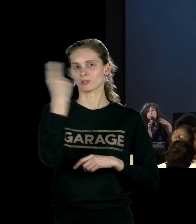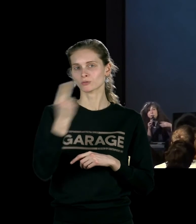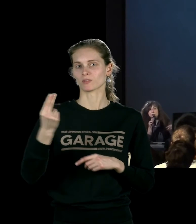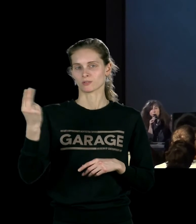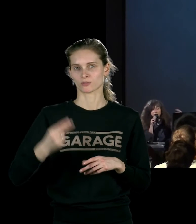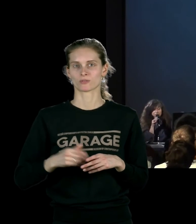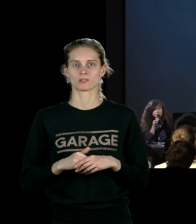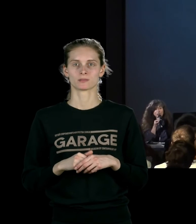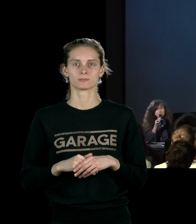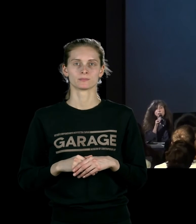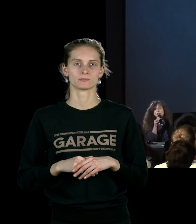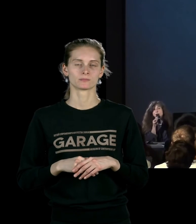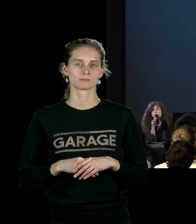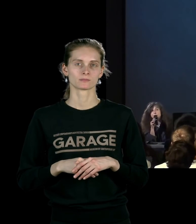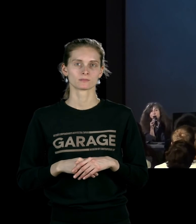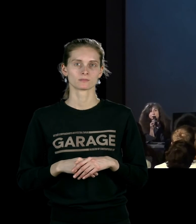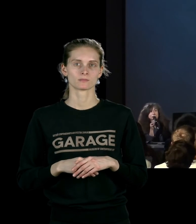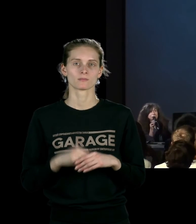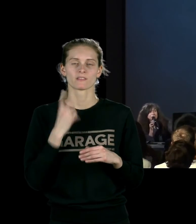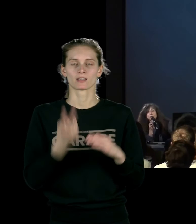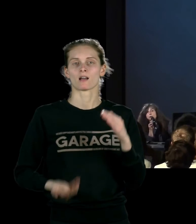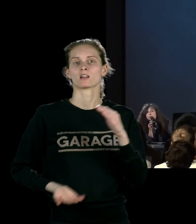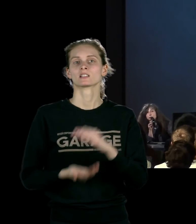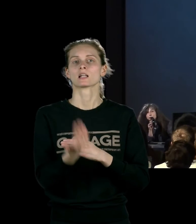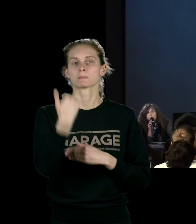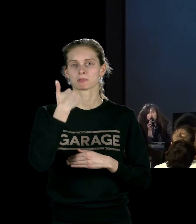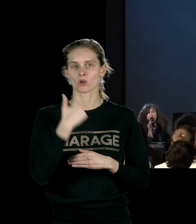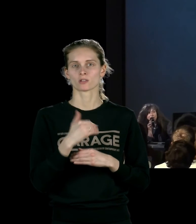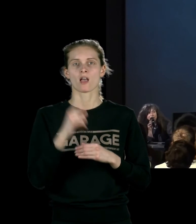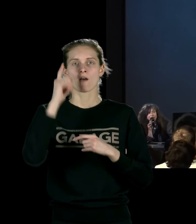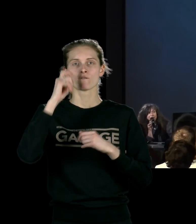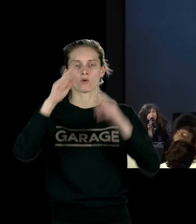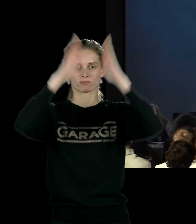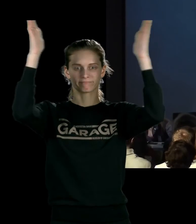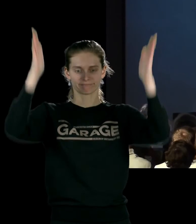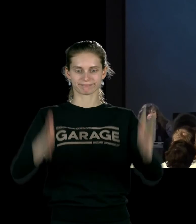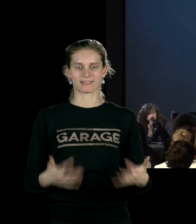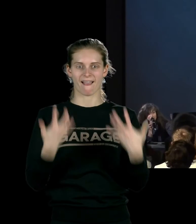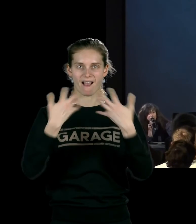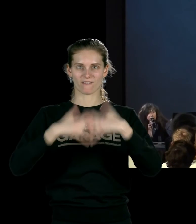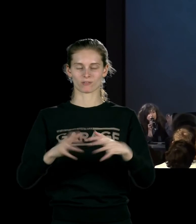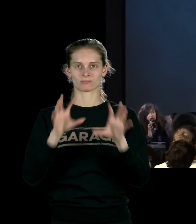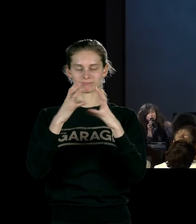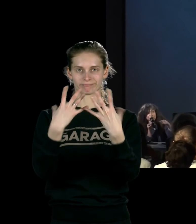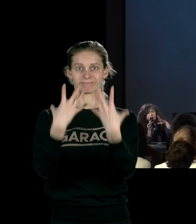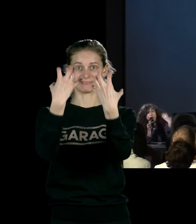собственно, те распечатки из фотоавтоматов, которые он постоянно делает, и его